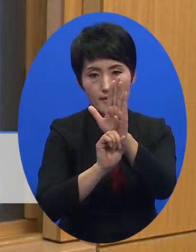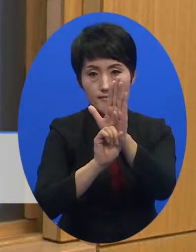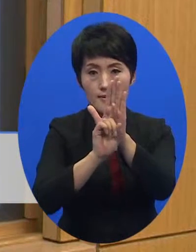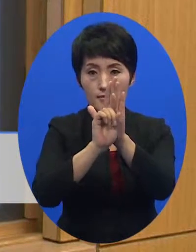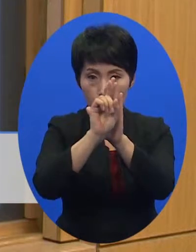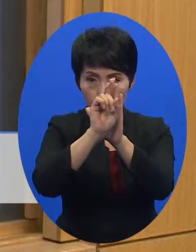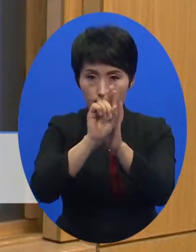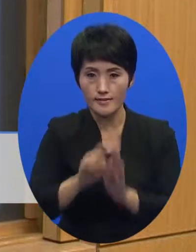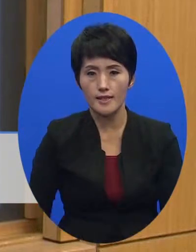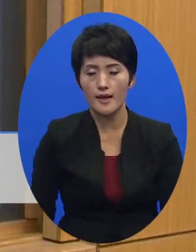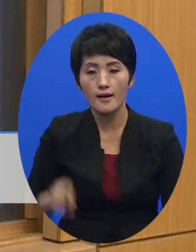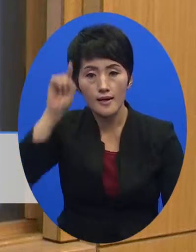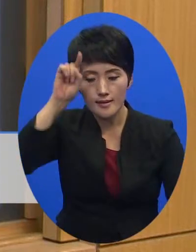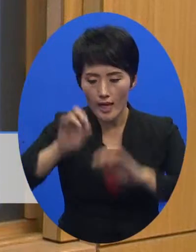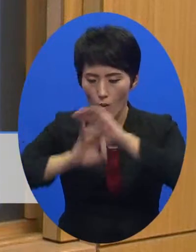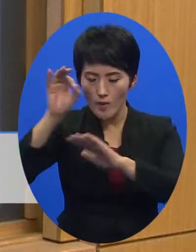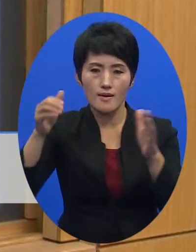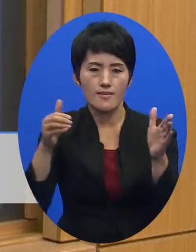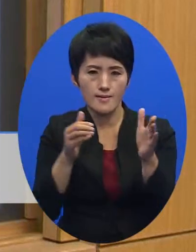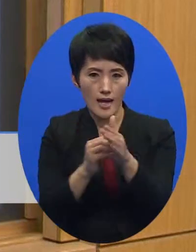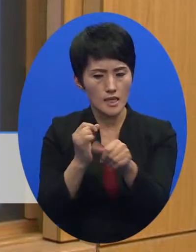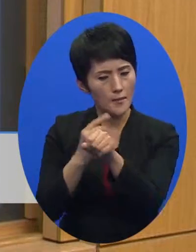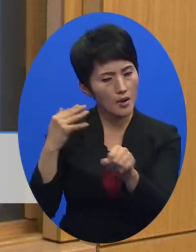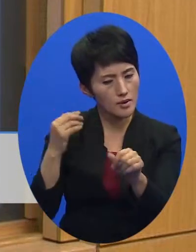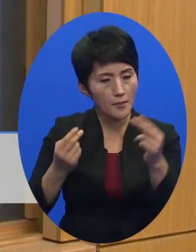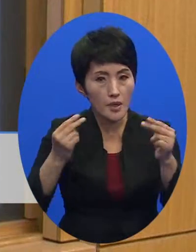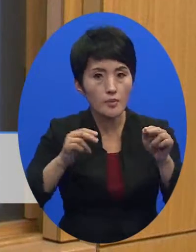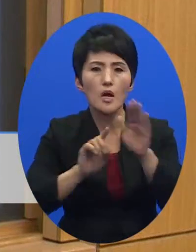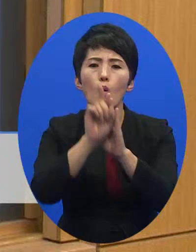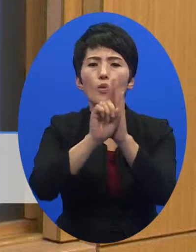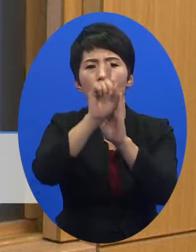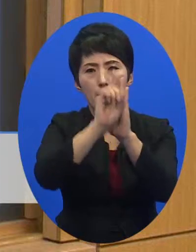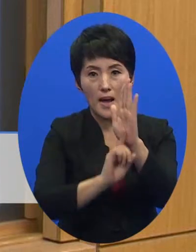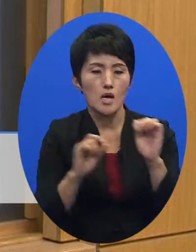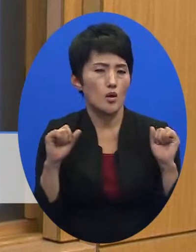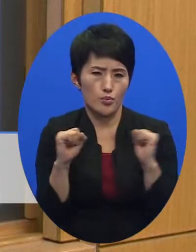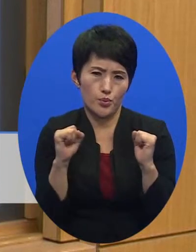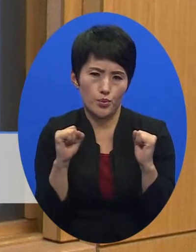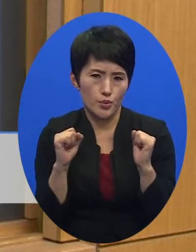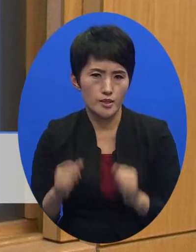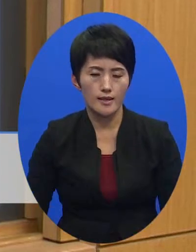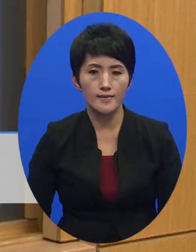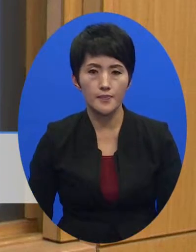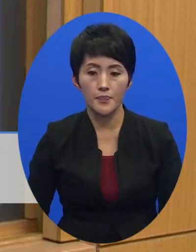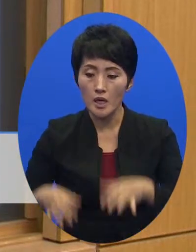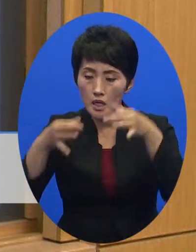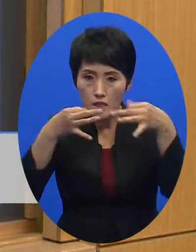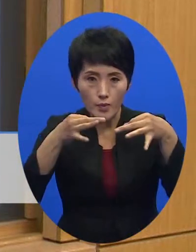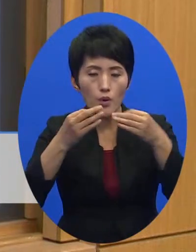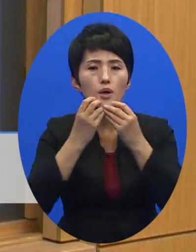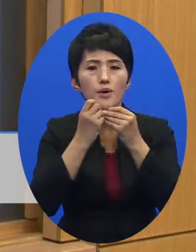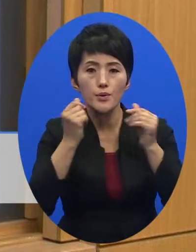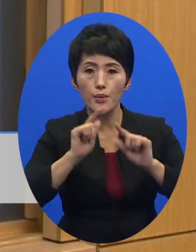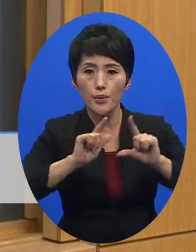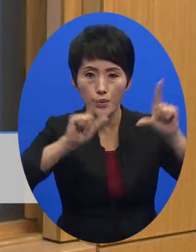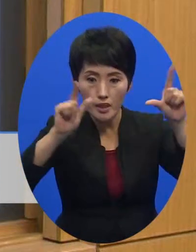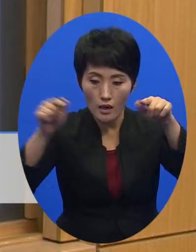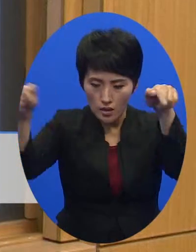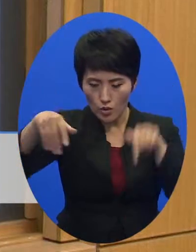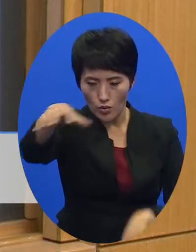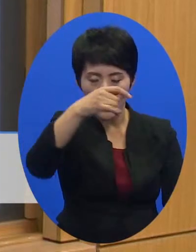점차 상승했는데요 내일 오전까지는 평년보다 기온이 낮아서 추운 날씨가 되겠고 금요일과